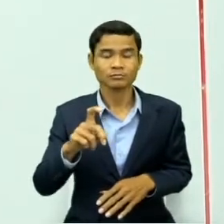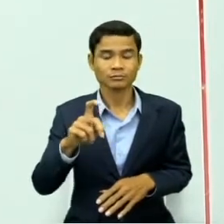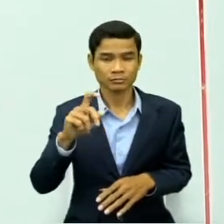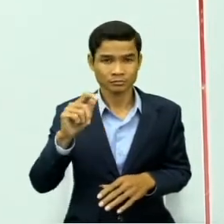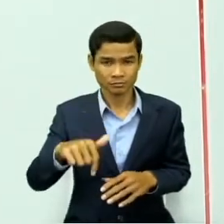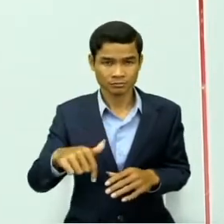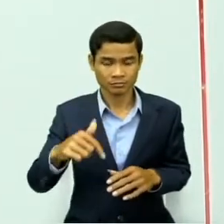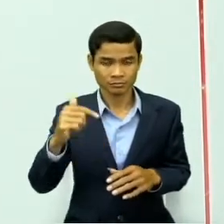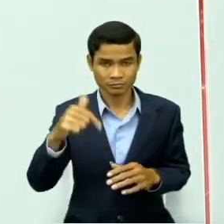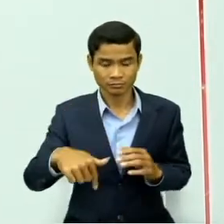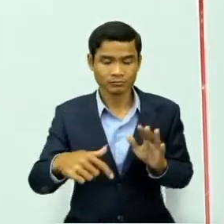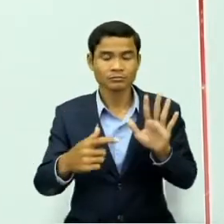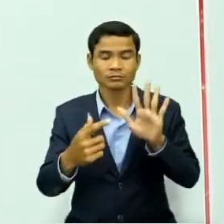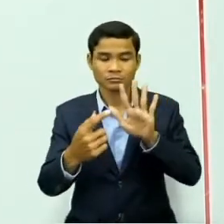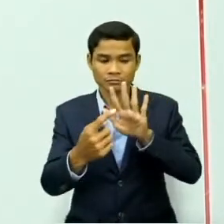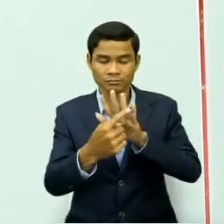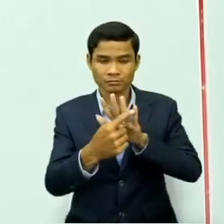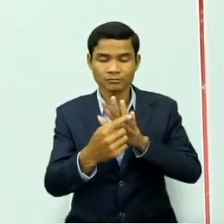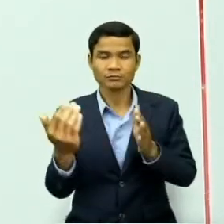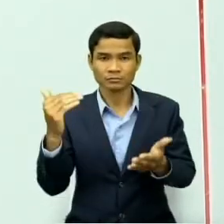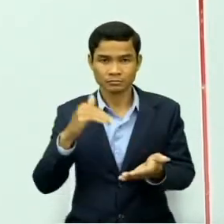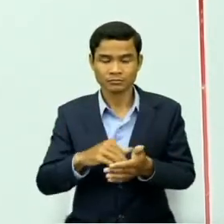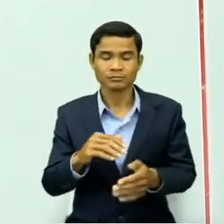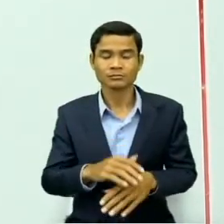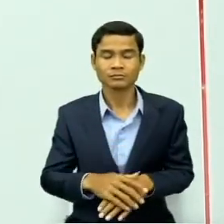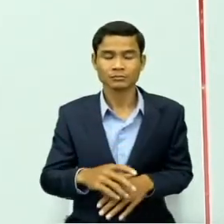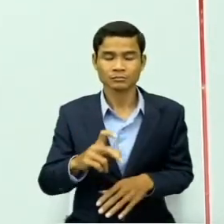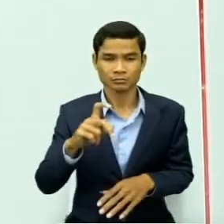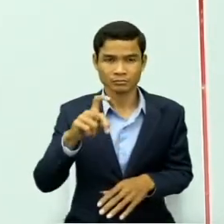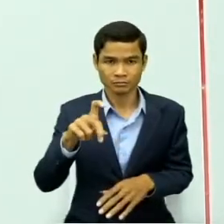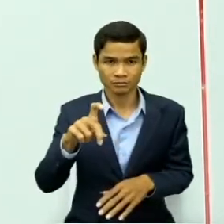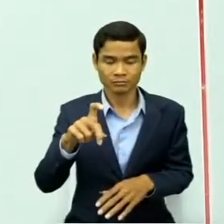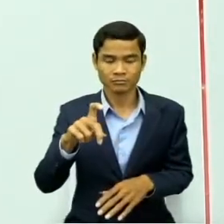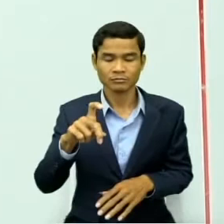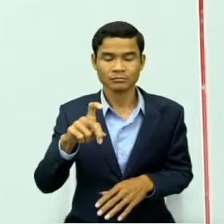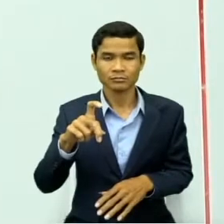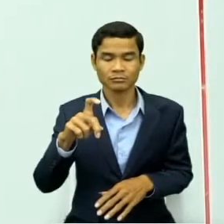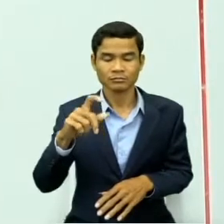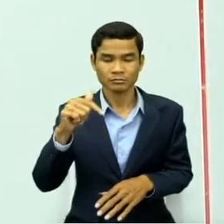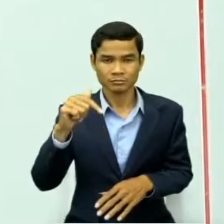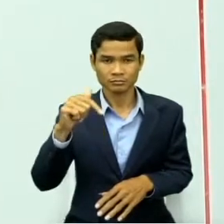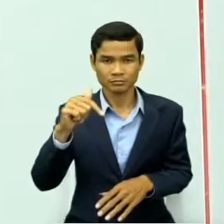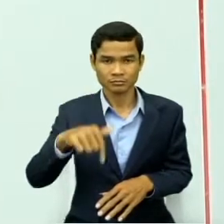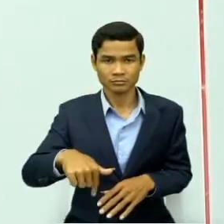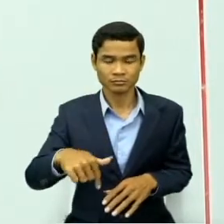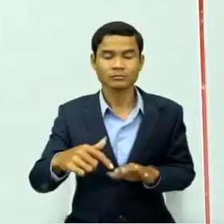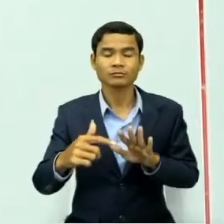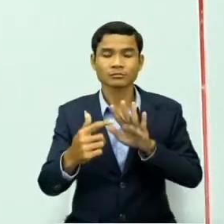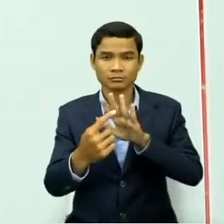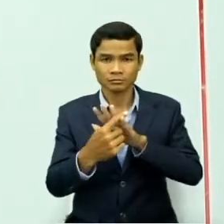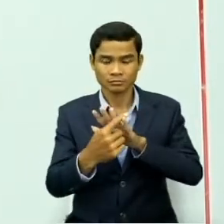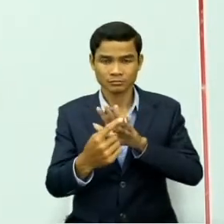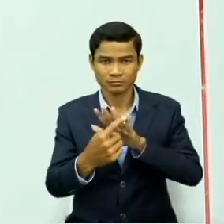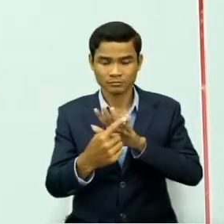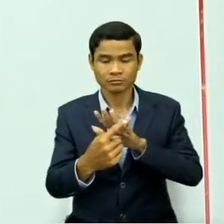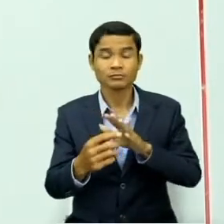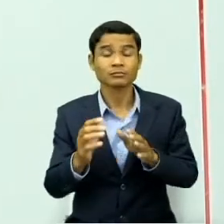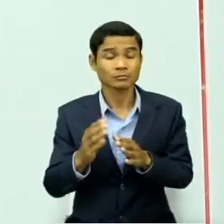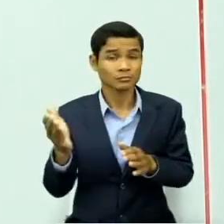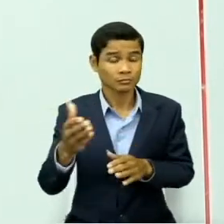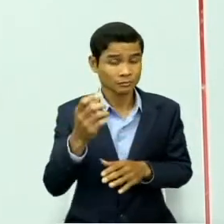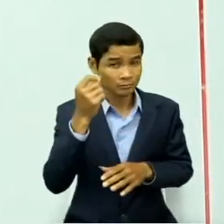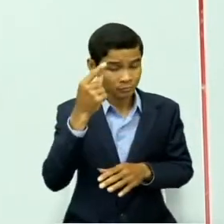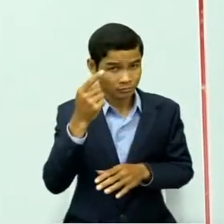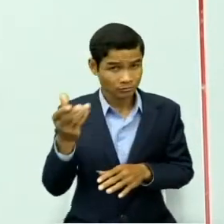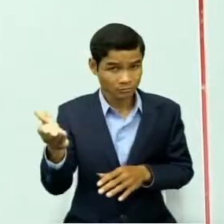ngơ chà mà đồng tiệt ná phong ngơ ớ phong ngơ con sẽ đập toàn